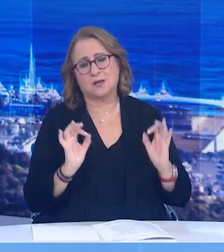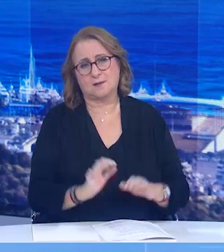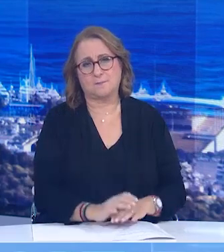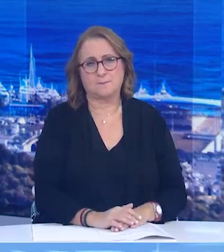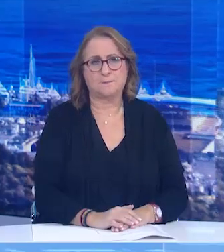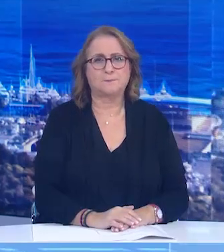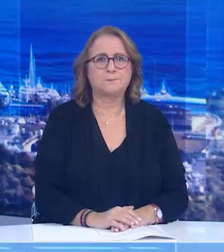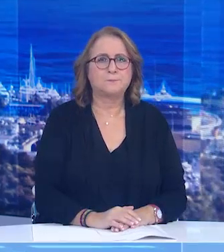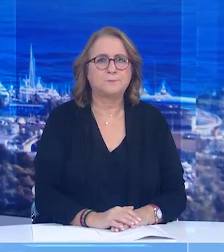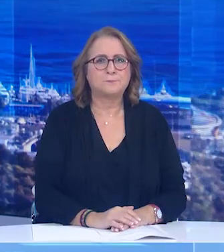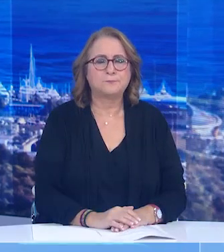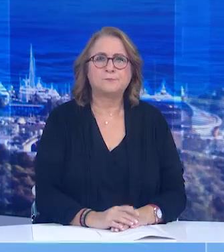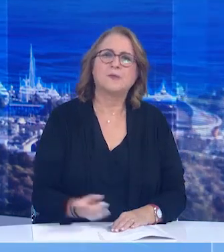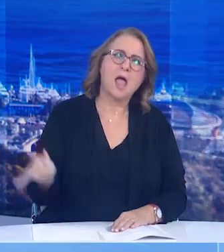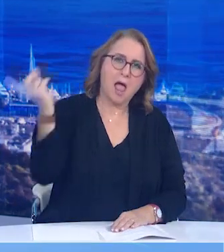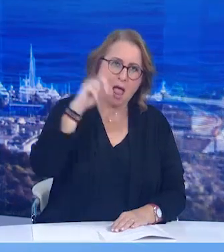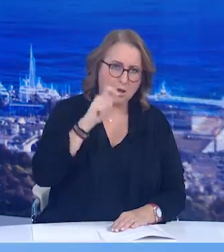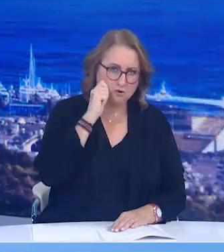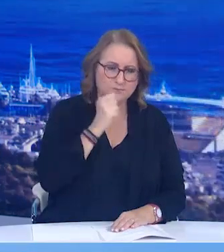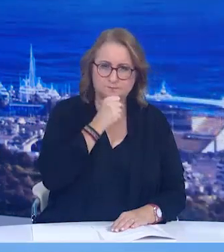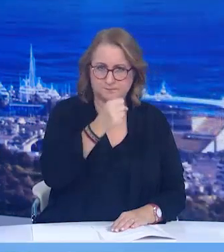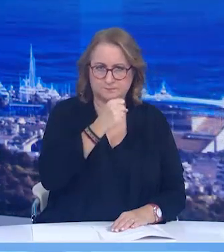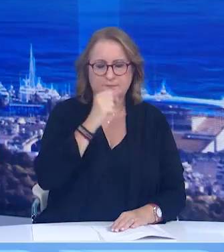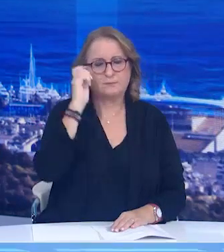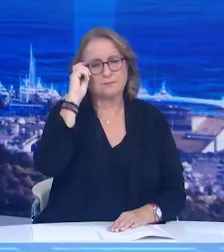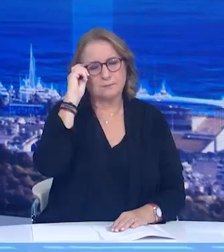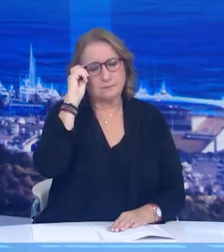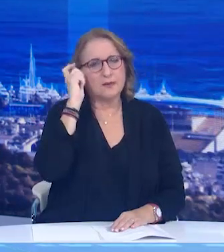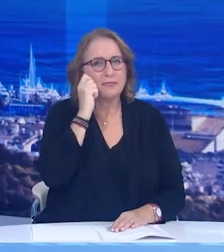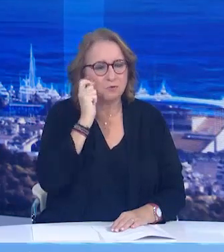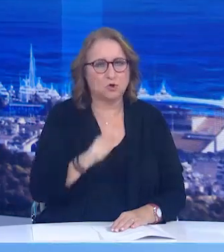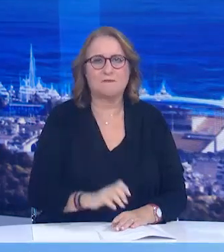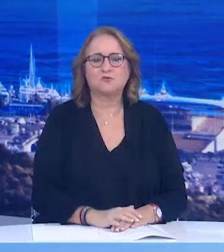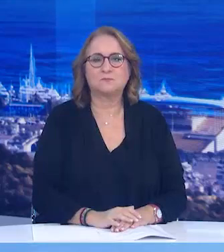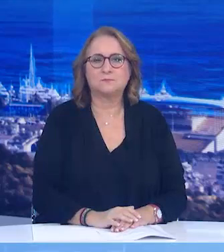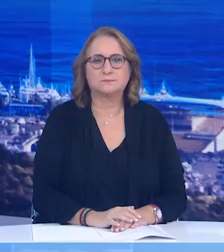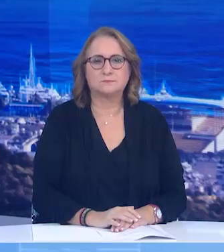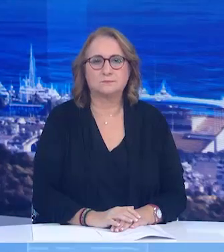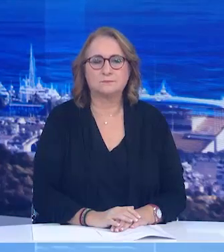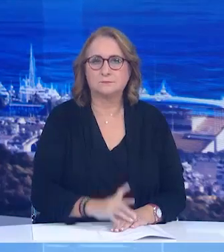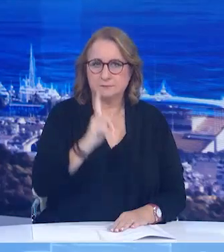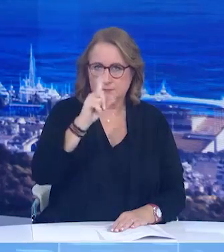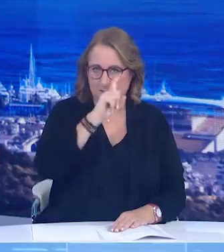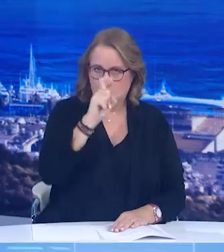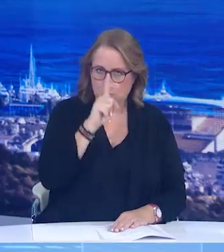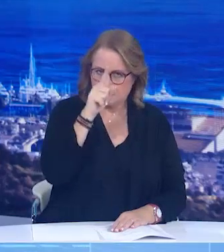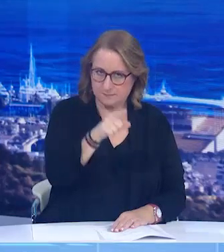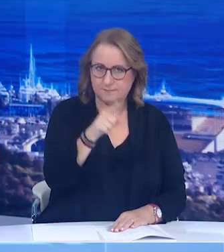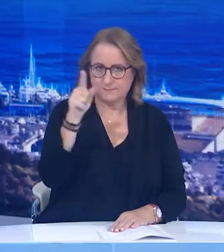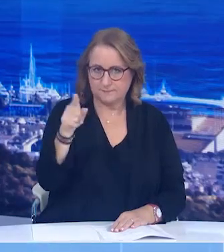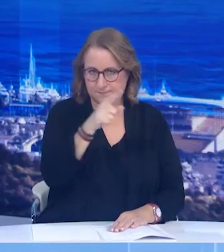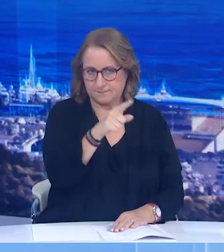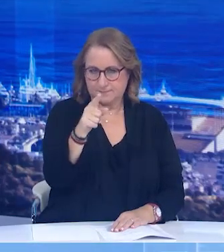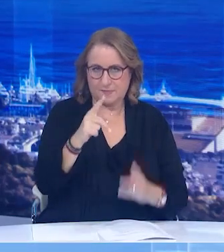Ο κύριος Ξηδόπουλος από το zoogla.gr. Καλησπέρα σας και από μένα, κύριε Υπουργέ. Μία ερώτηση για εσάς και μία ερώτηση για τον κύριο